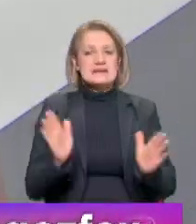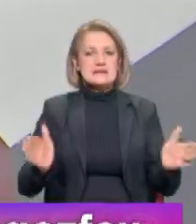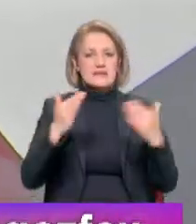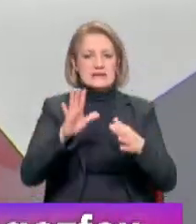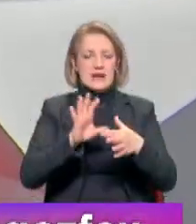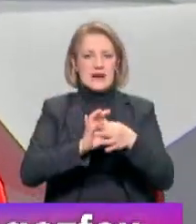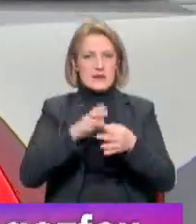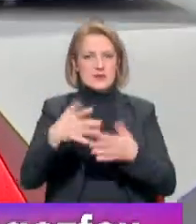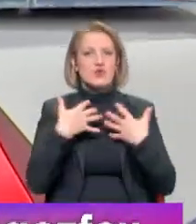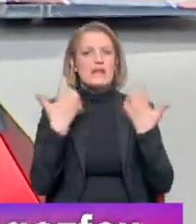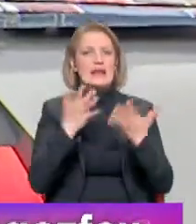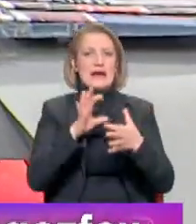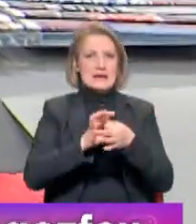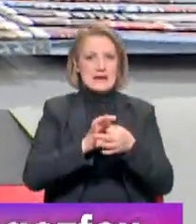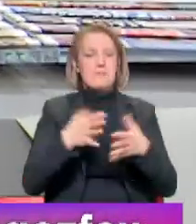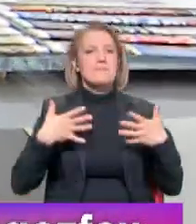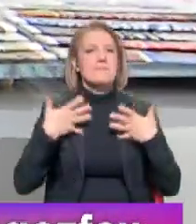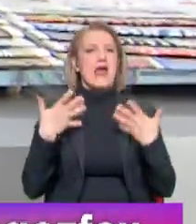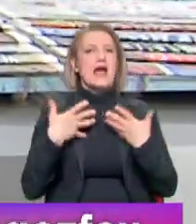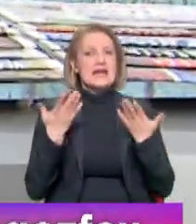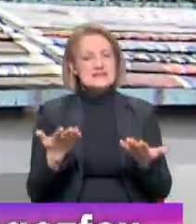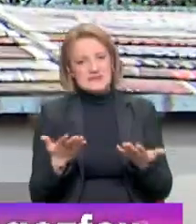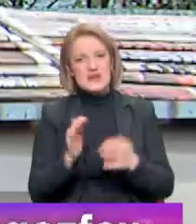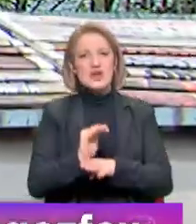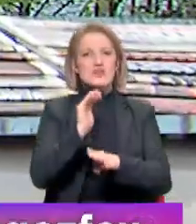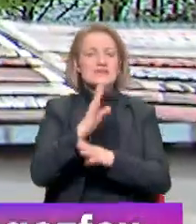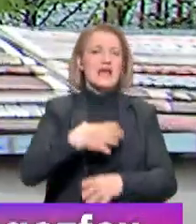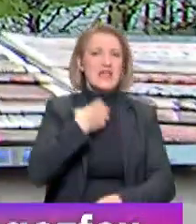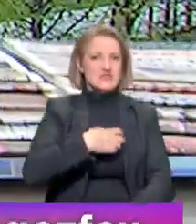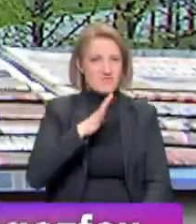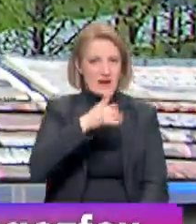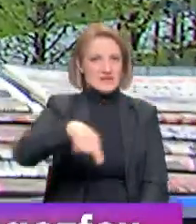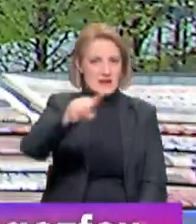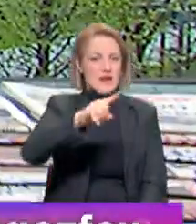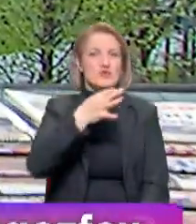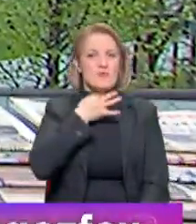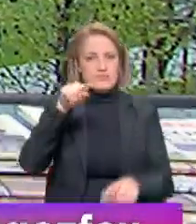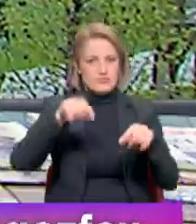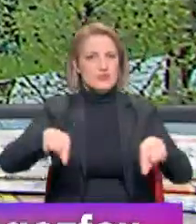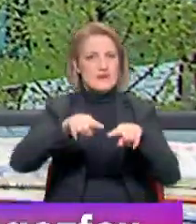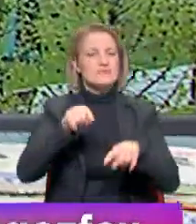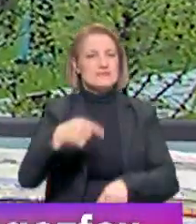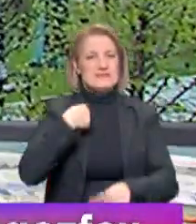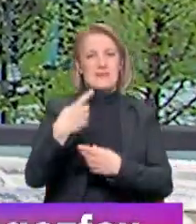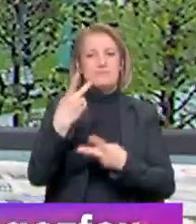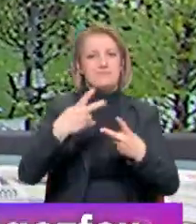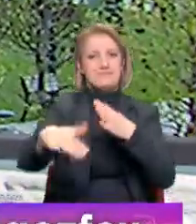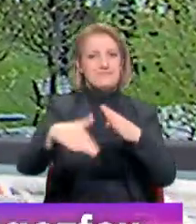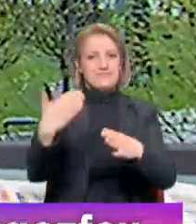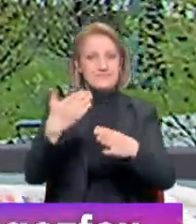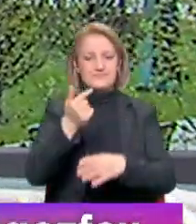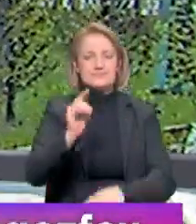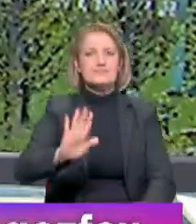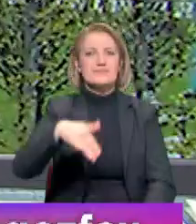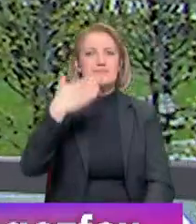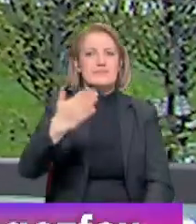sandıkla ilgili, güvenliğiyle ilgili merak ettiğiniz ya da yaşadığınız endişeler varsa lütfen bunları da bizlere ulaştırın. Az